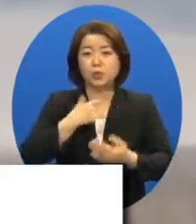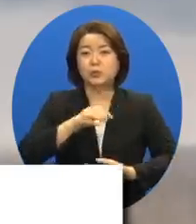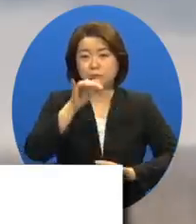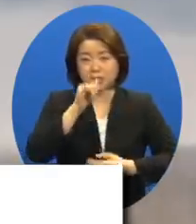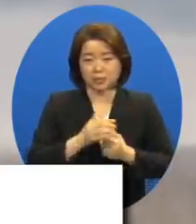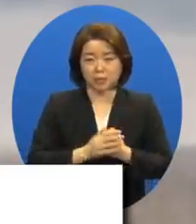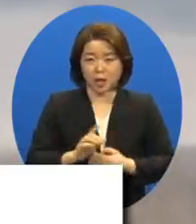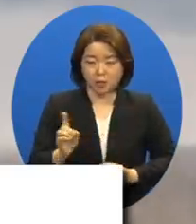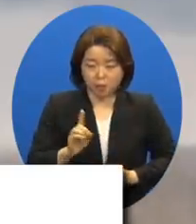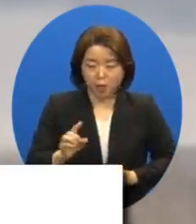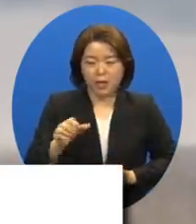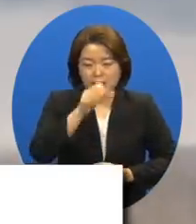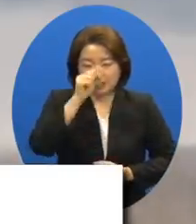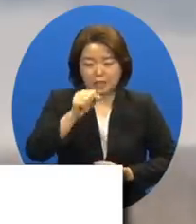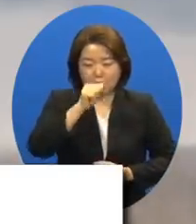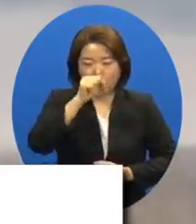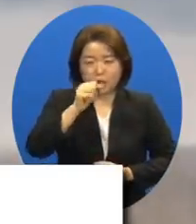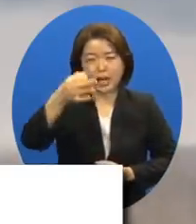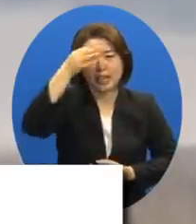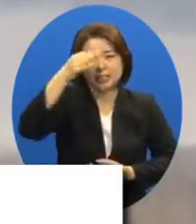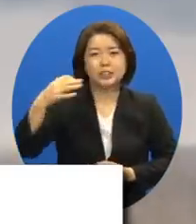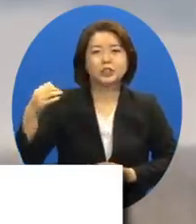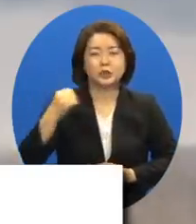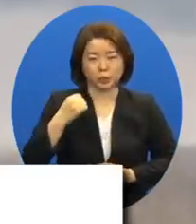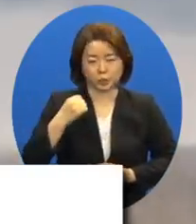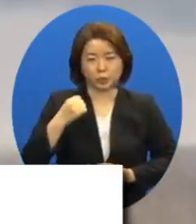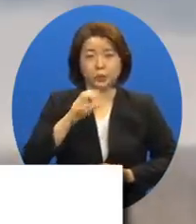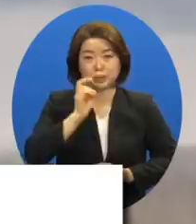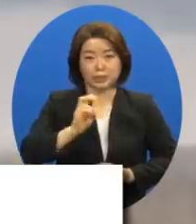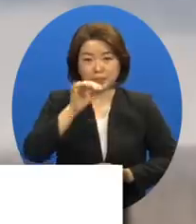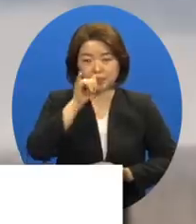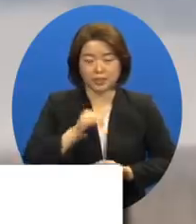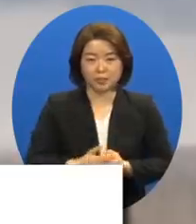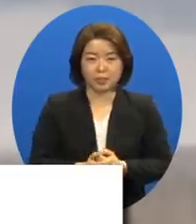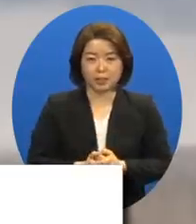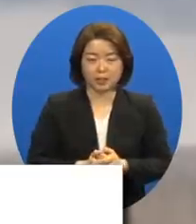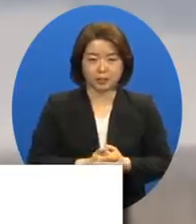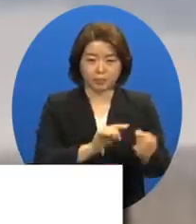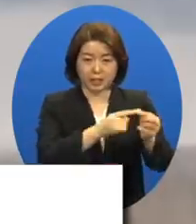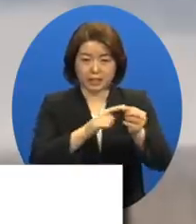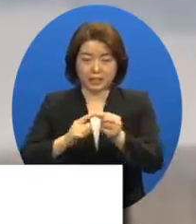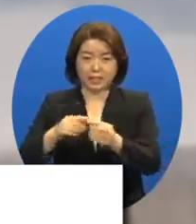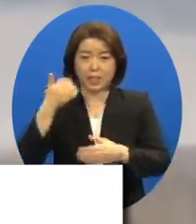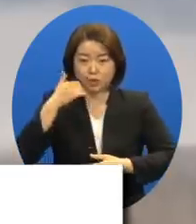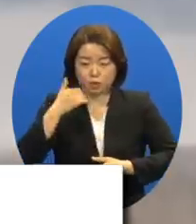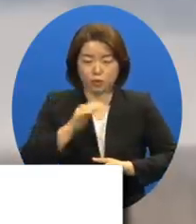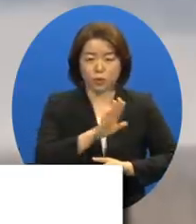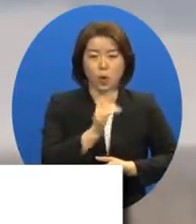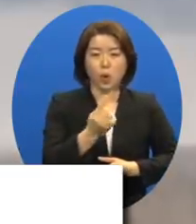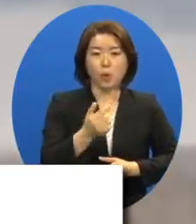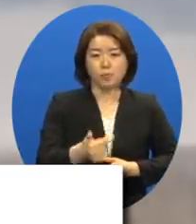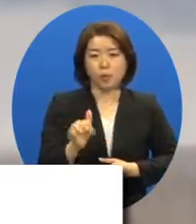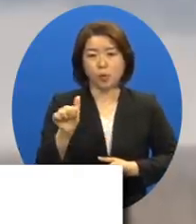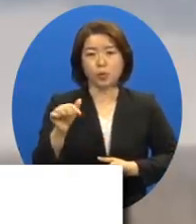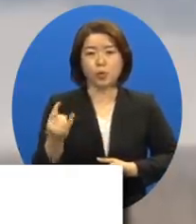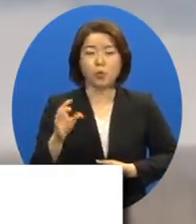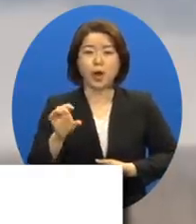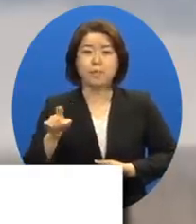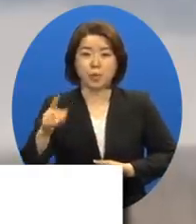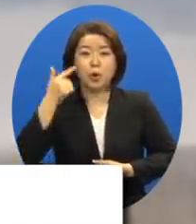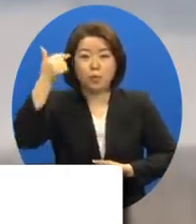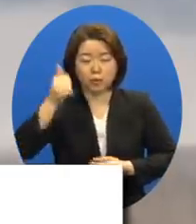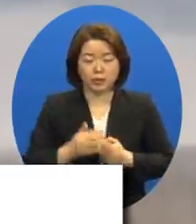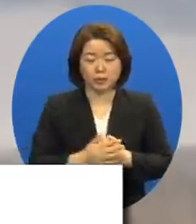선한 능력으로 라는 제목의 잔향 입니다 작사자 가 본회퍼 목사님 입니다 그런